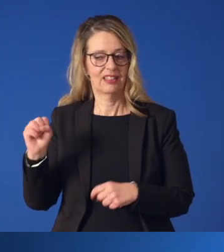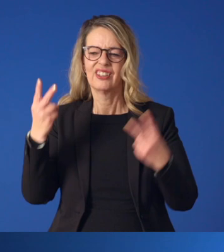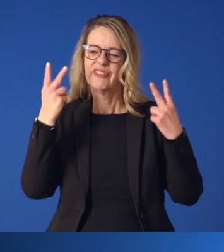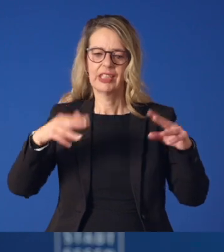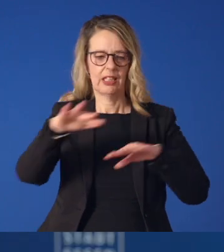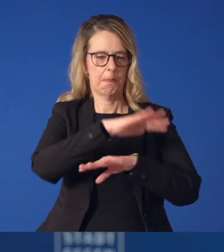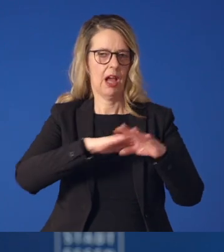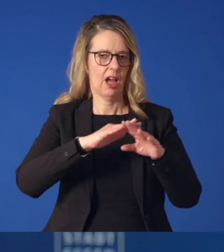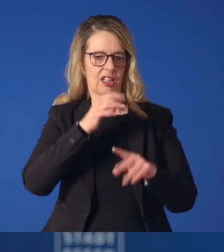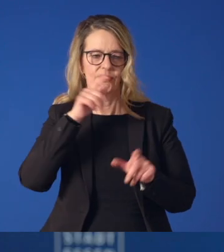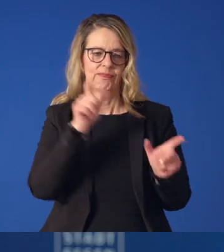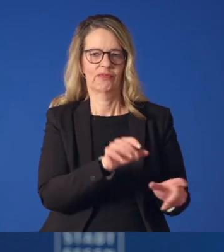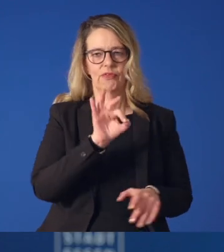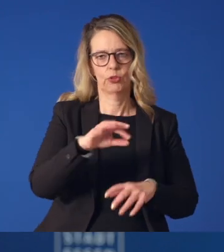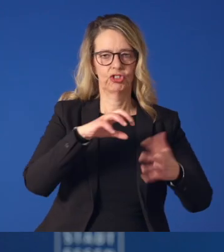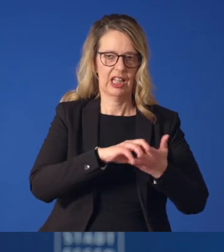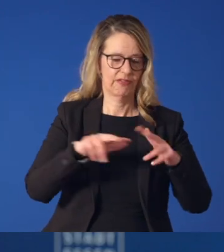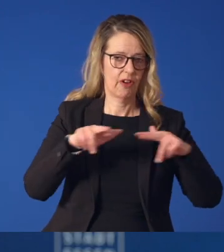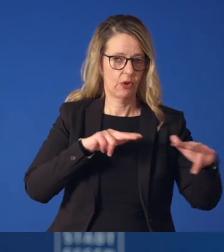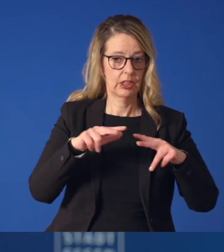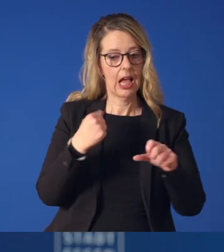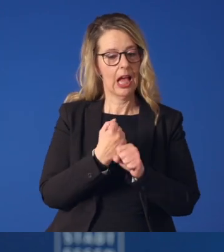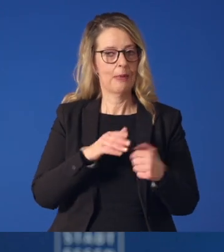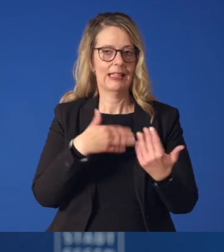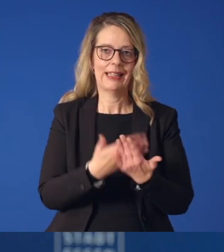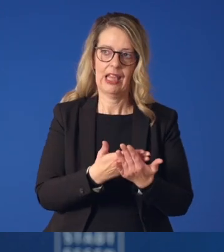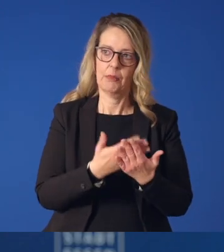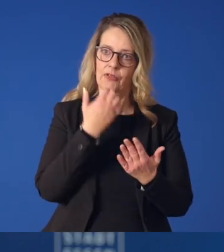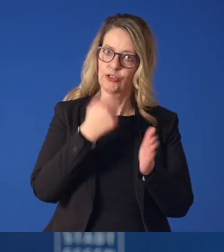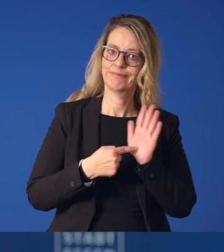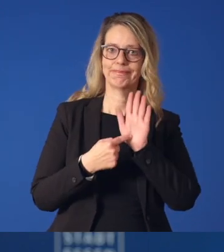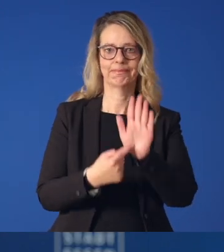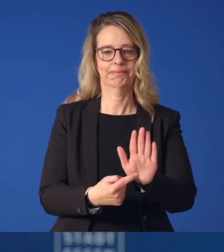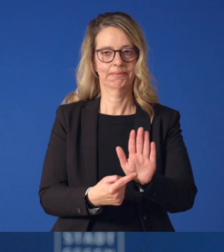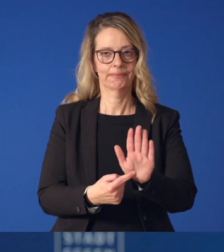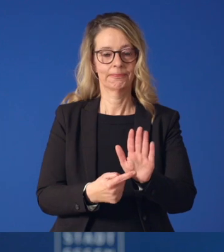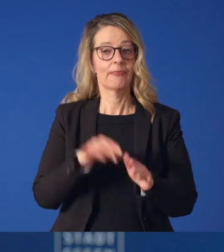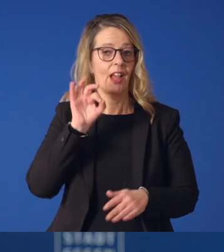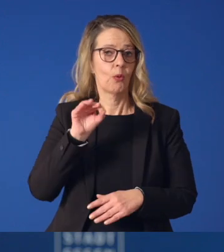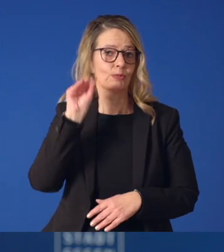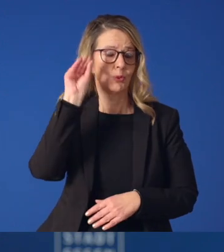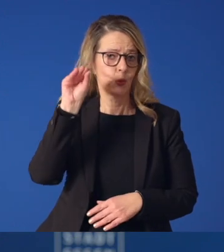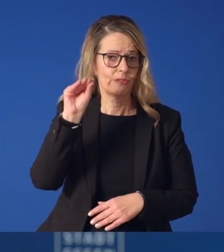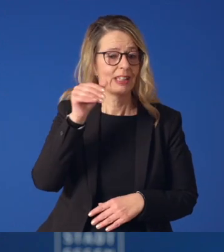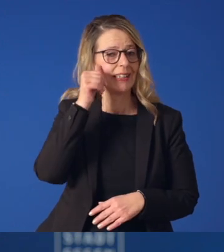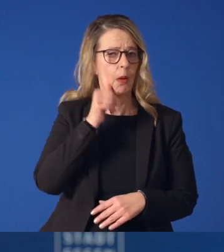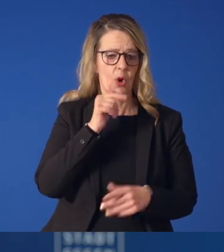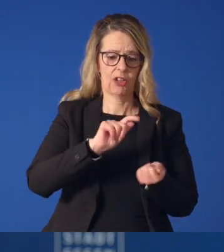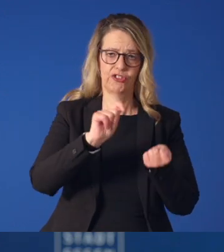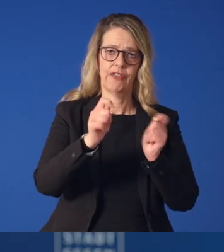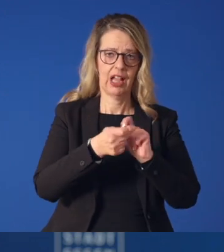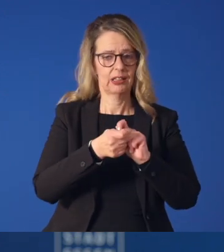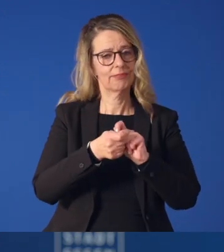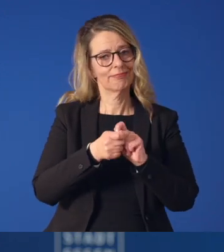Stadtverwaltung. Denn auch wir wollen unsere Arbeitgebermarke stärken und uns mit Blick auf den demografischen Wandel